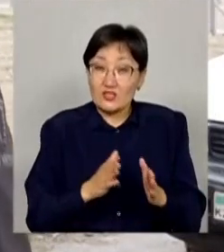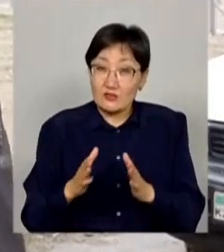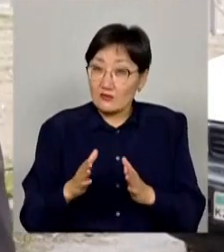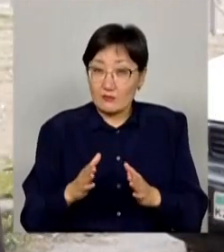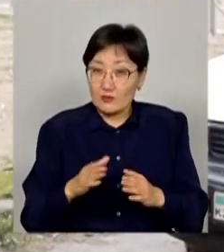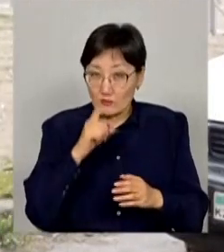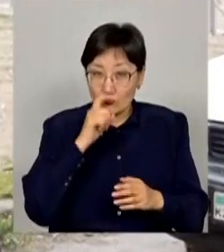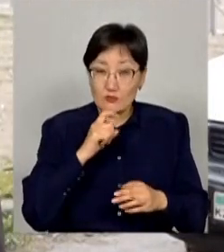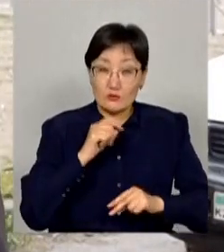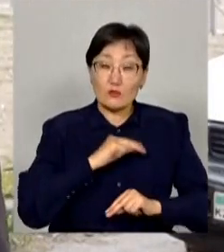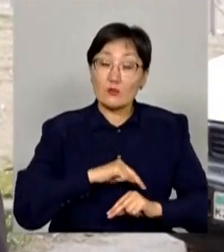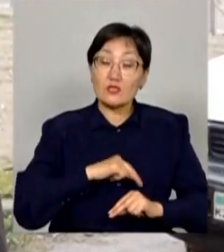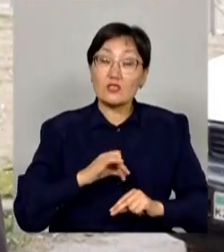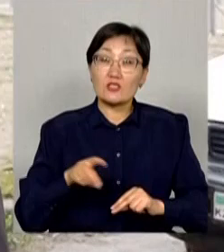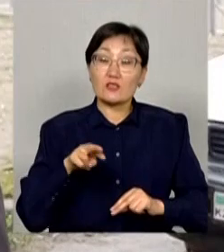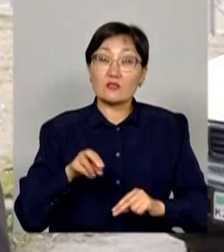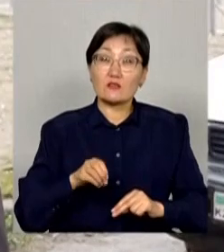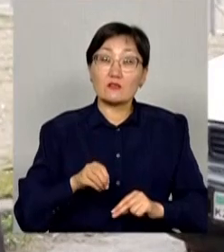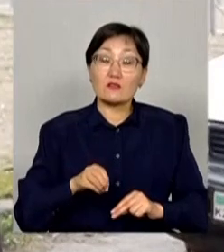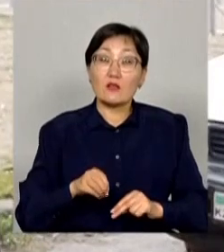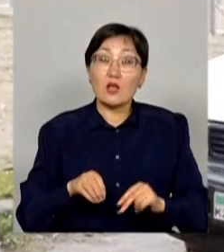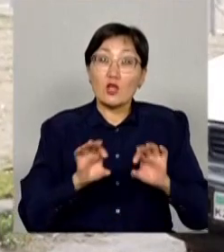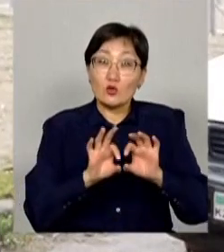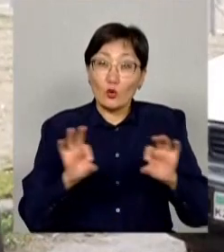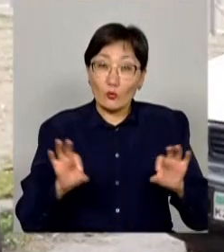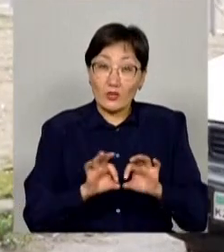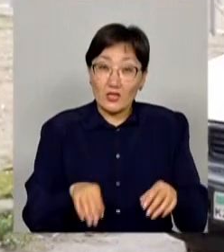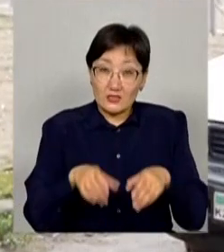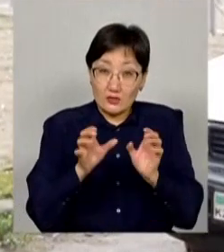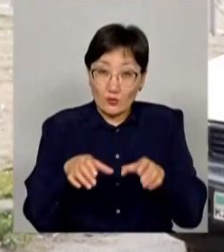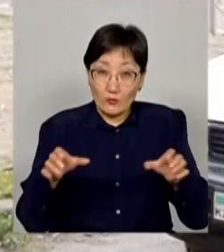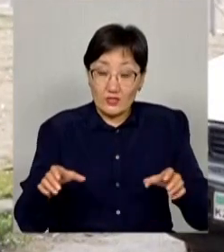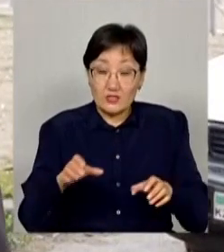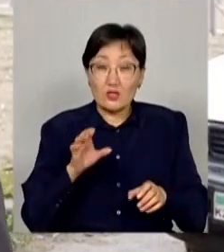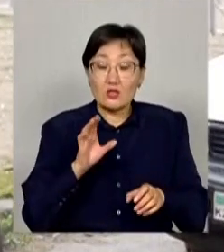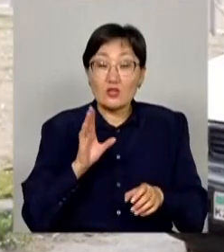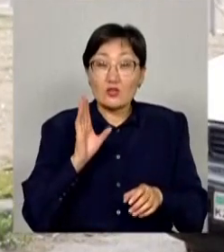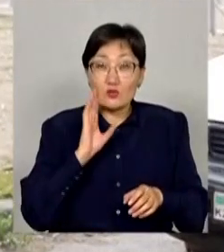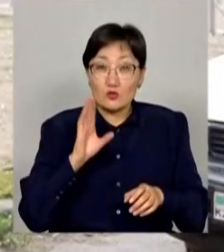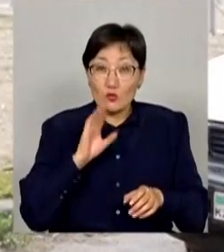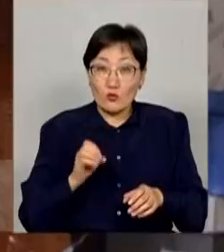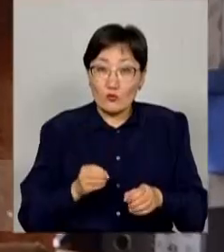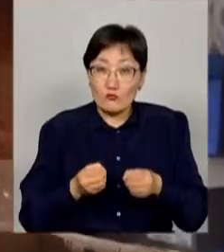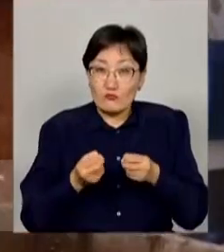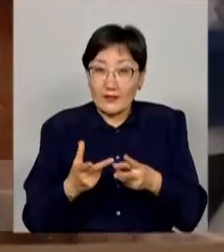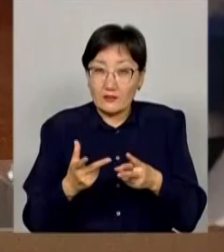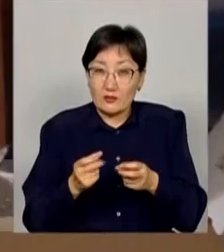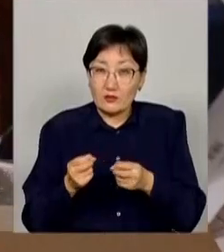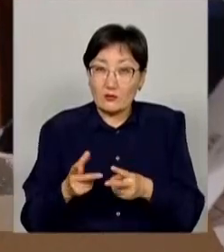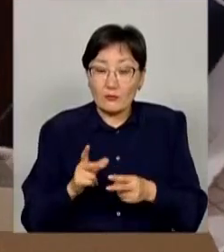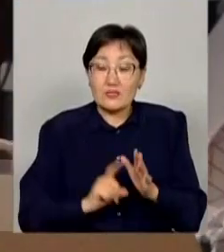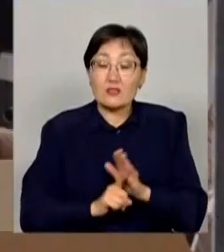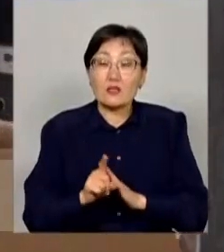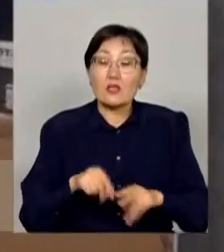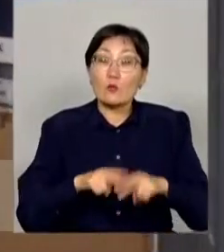түрлі. Одан кейін уже трубалардан су атқылау басталды. Ал